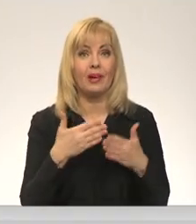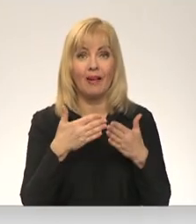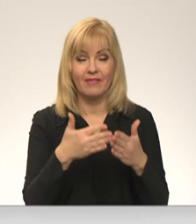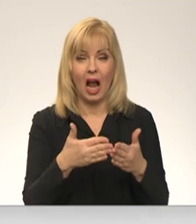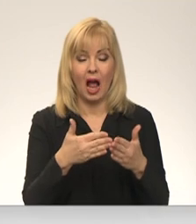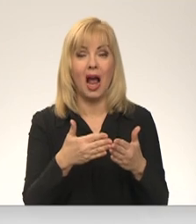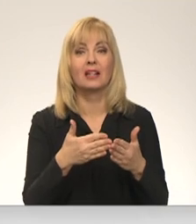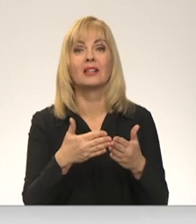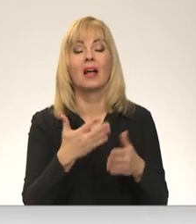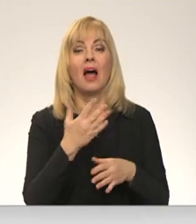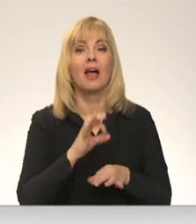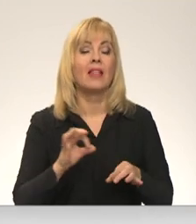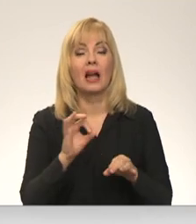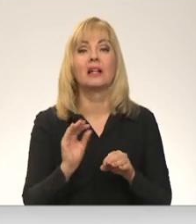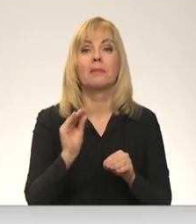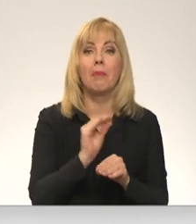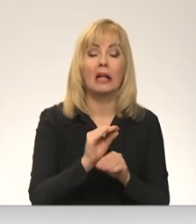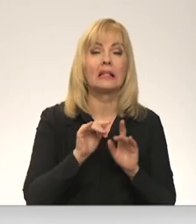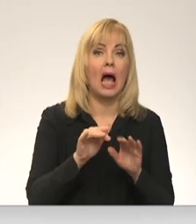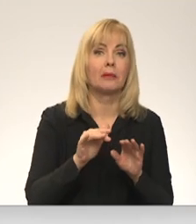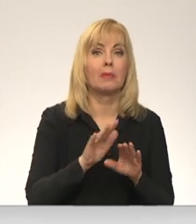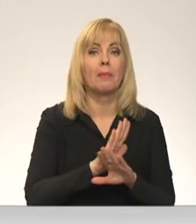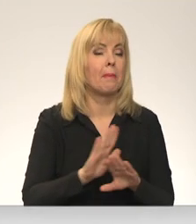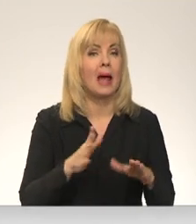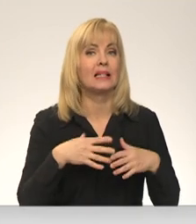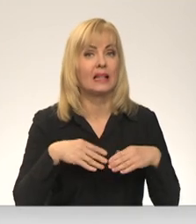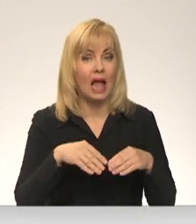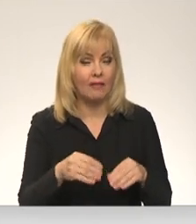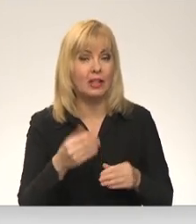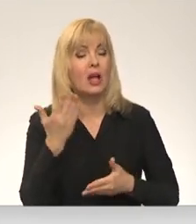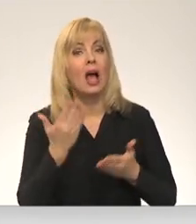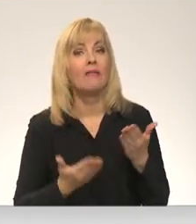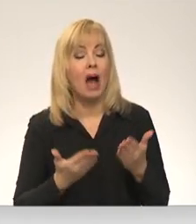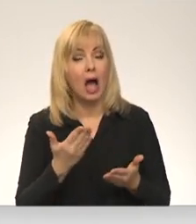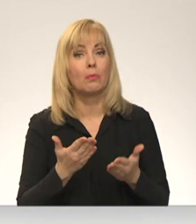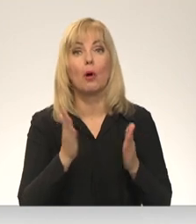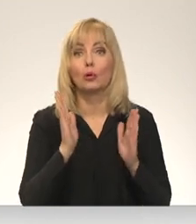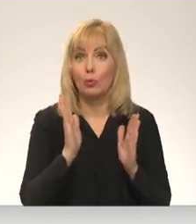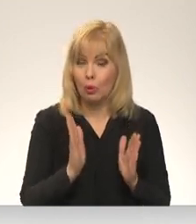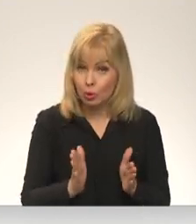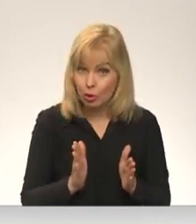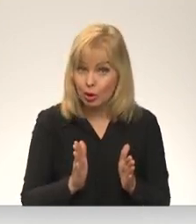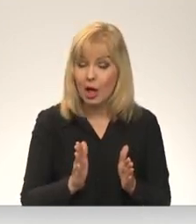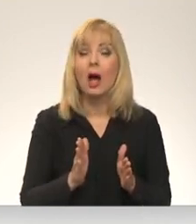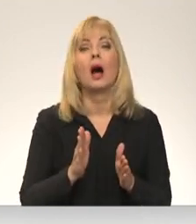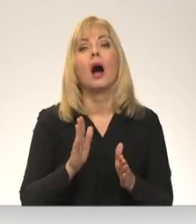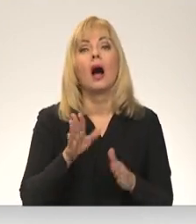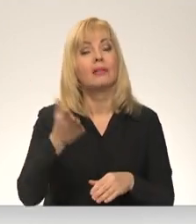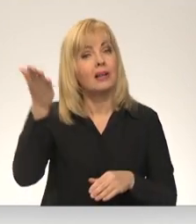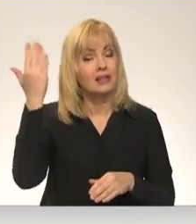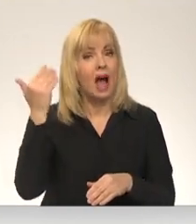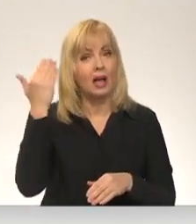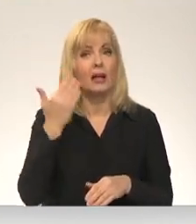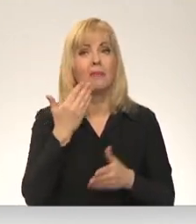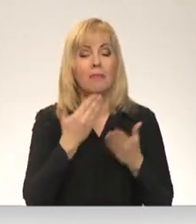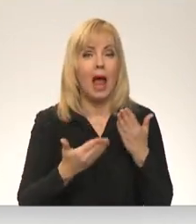ka nekādas papildus darbības neveiksim. Bet bija iespējas, ja tā tomēr izrādīsies, tas varētu būt kaut kas senāks, tad mēs